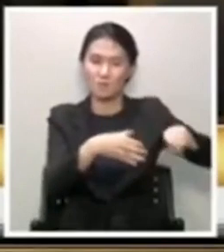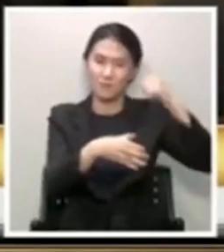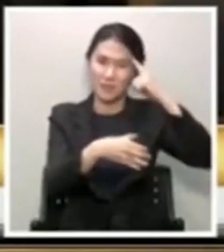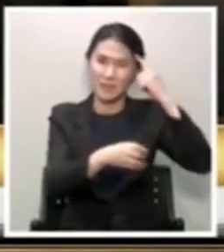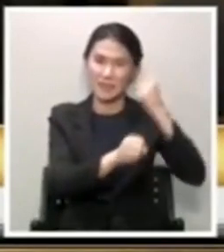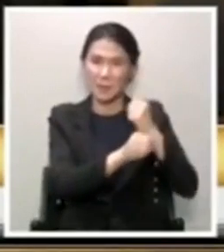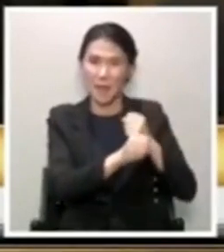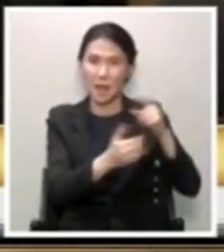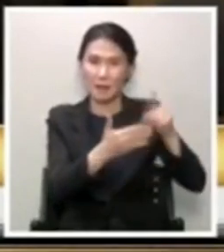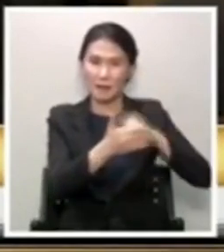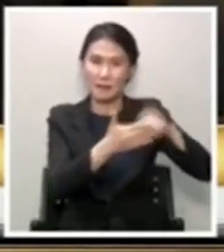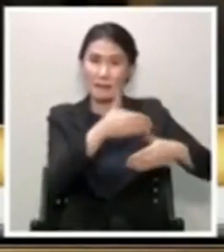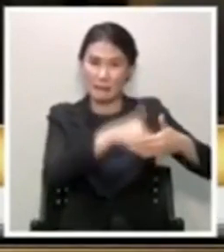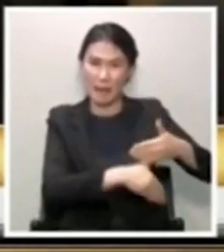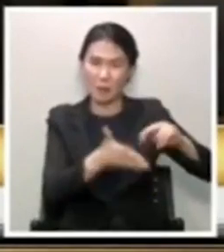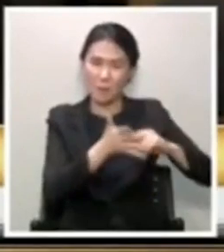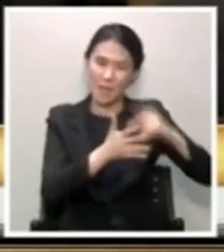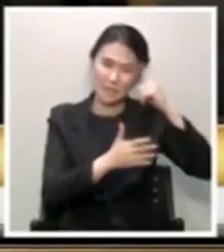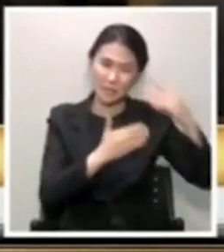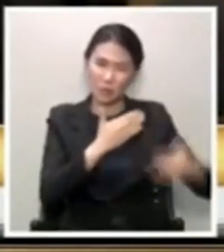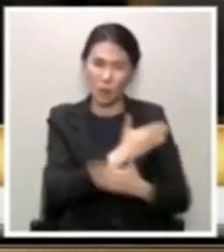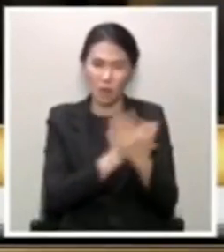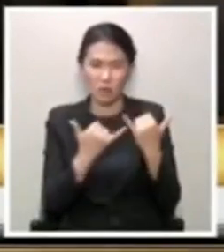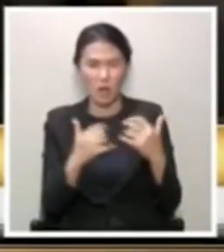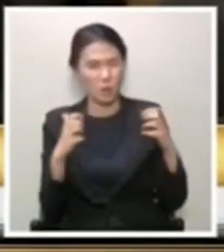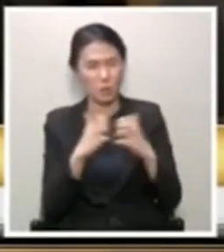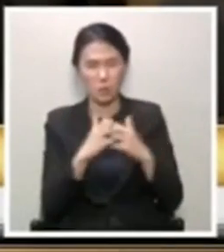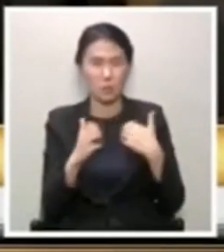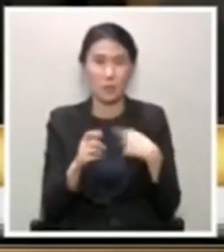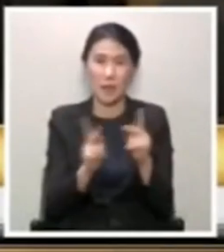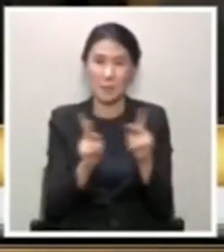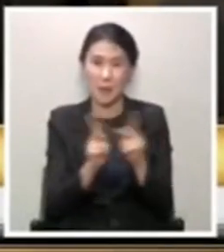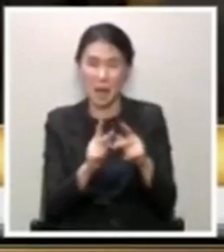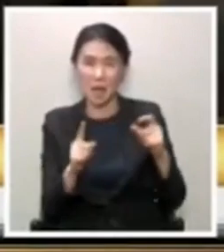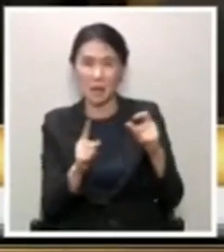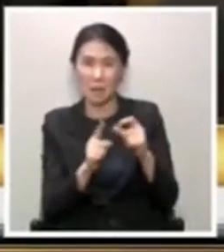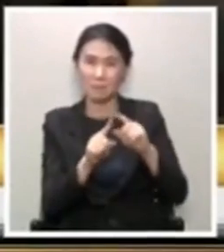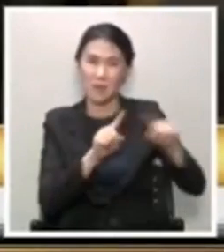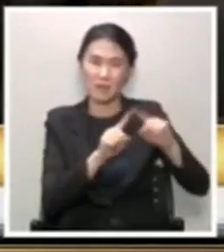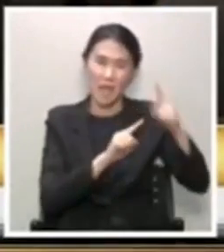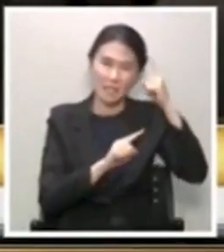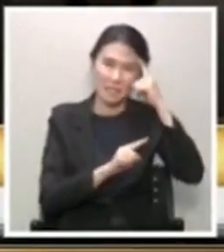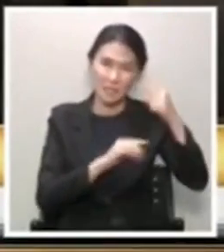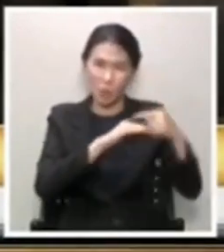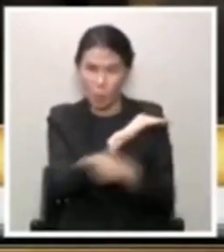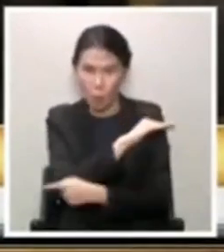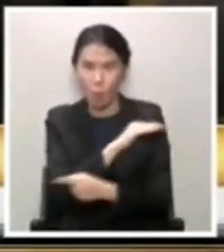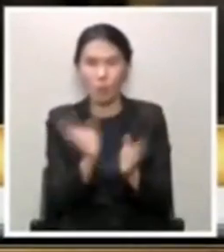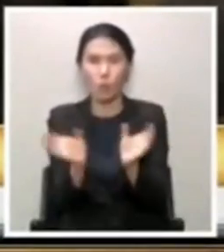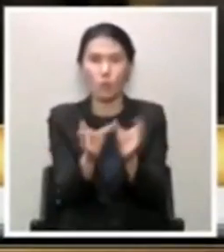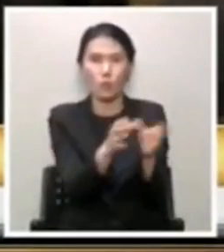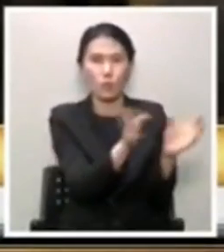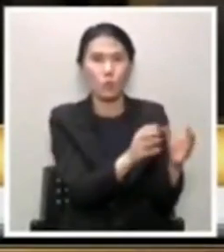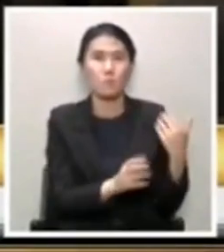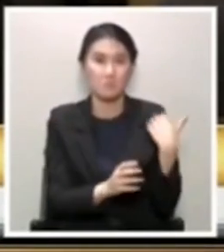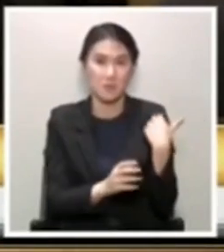วางระบบเลือกตั้งที่พิสดารพันลึกจนเกิดทําให้มีคณะกรรมการการเลือกตั้งตีความสูตรให้เกิดพรรคการเมืองจํานวนมากขึ้นมาในสภา